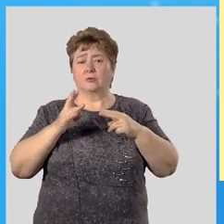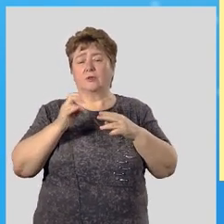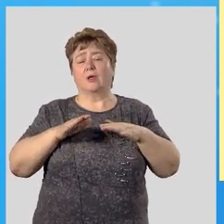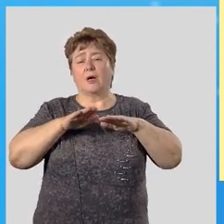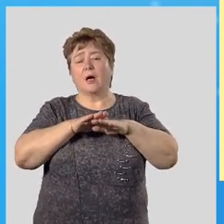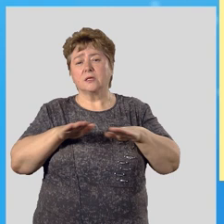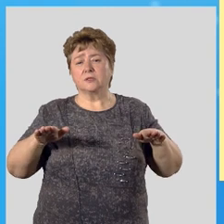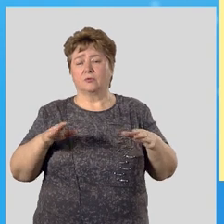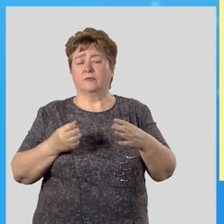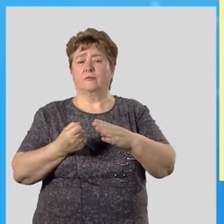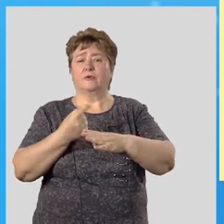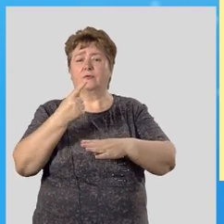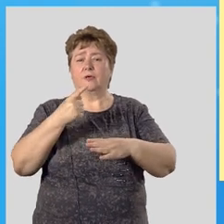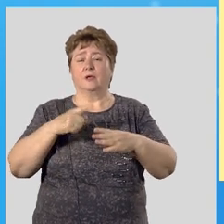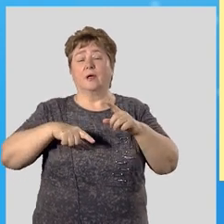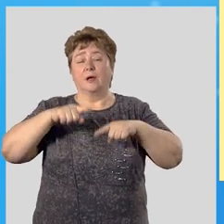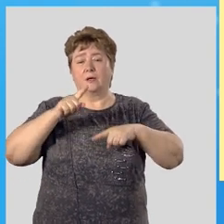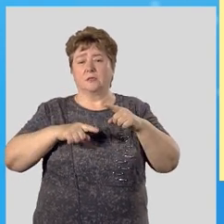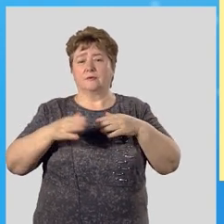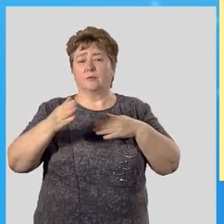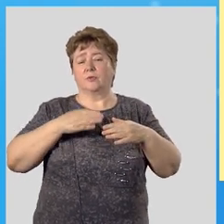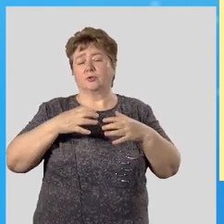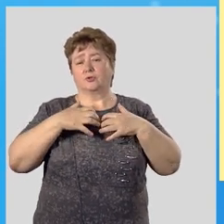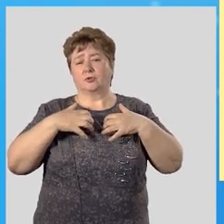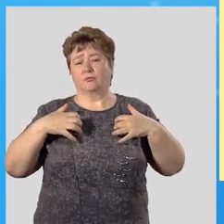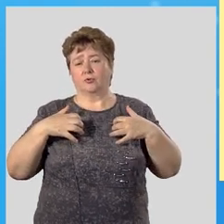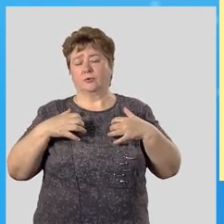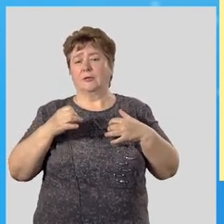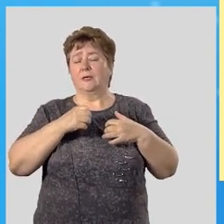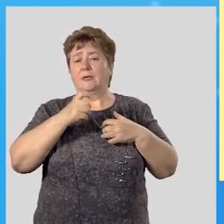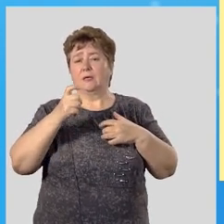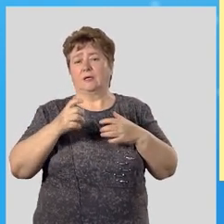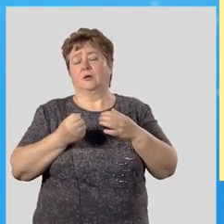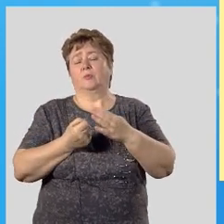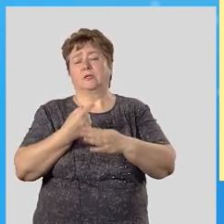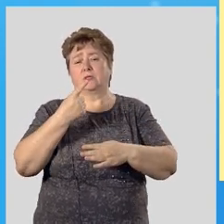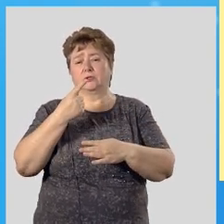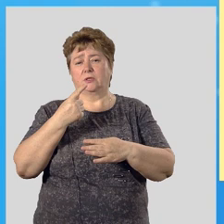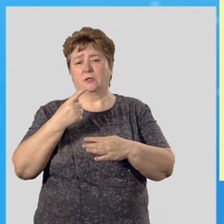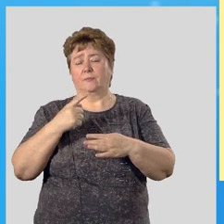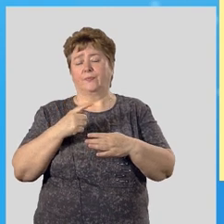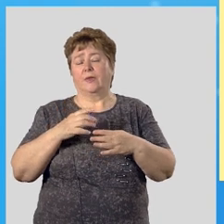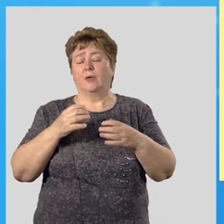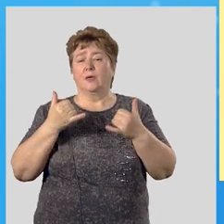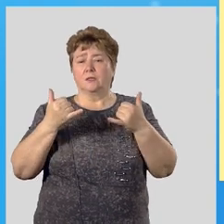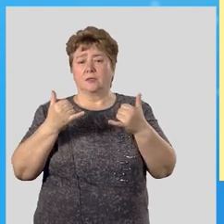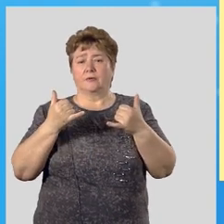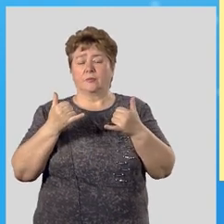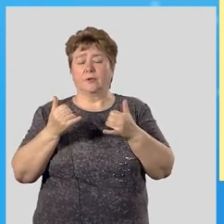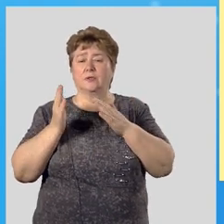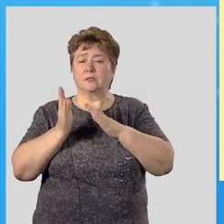на основе выявления родства между животными и их происхождения. В